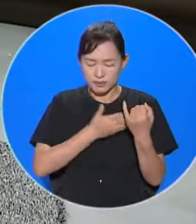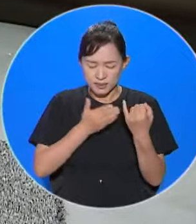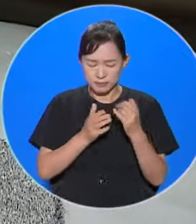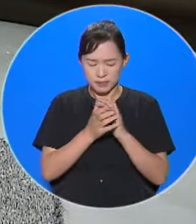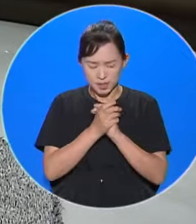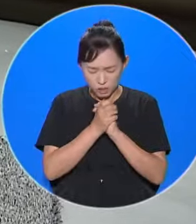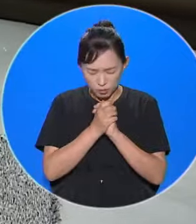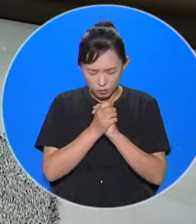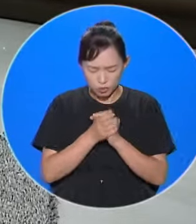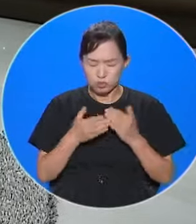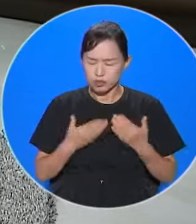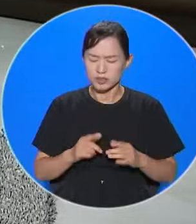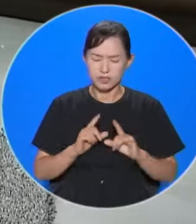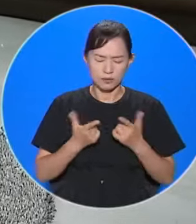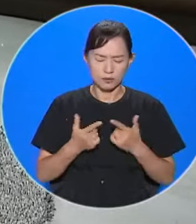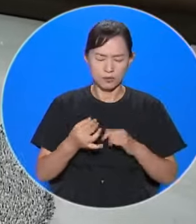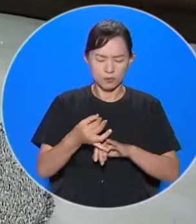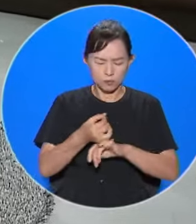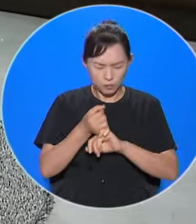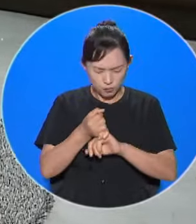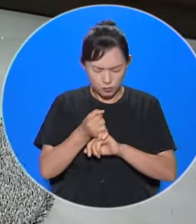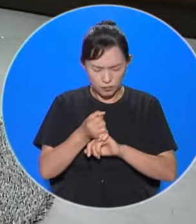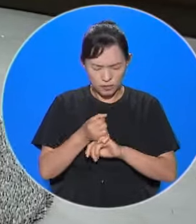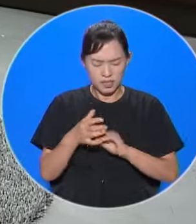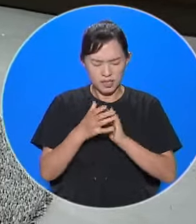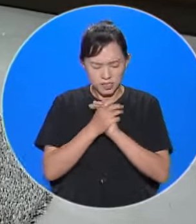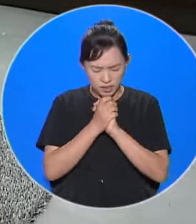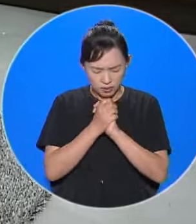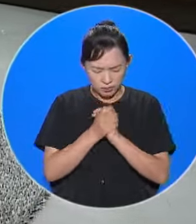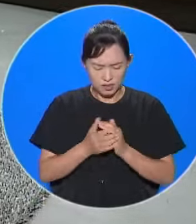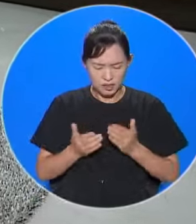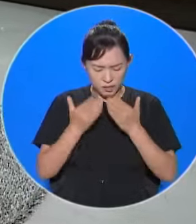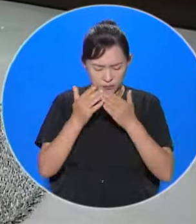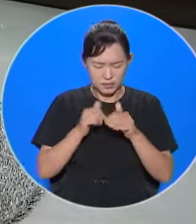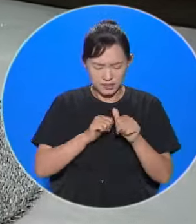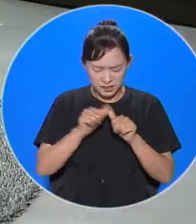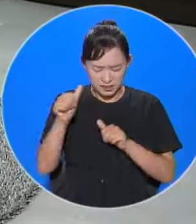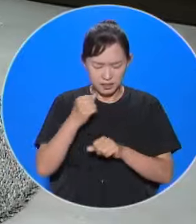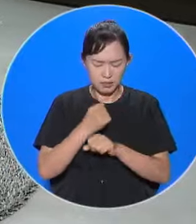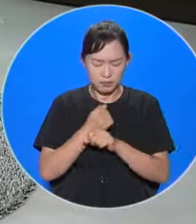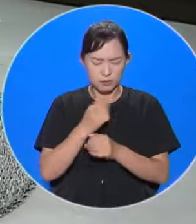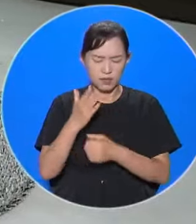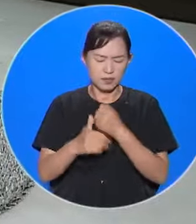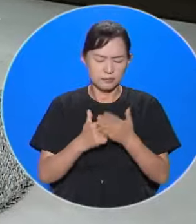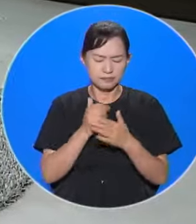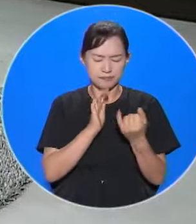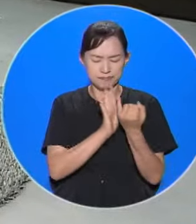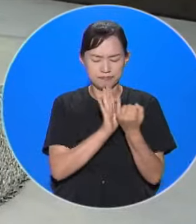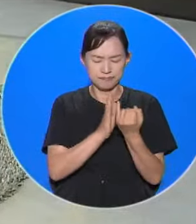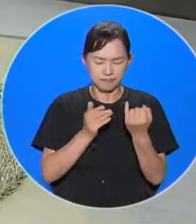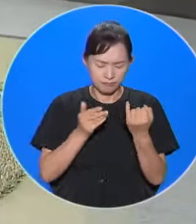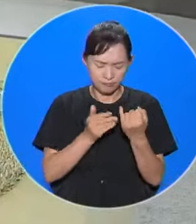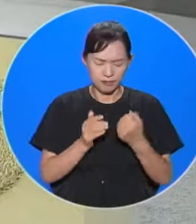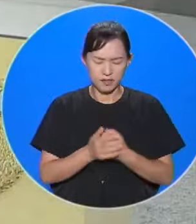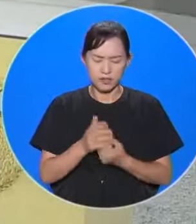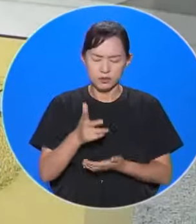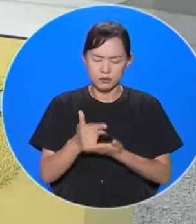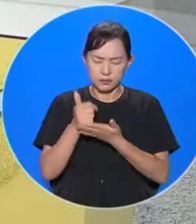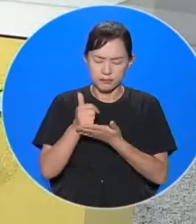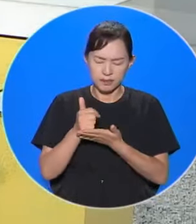기도하는 일을 쉬지 않게 해주시고 반드시 기도함으로 승리할 수 있도록 하나님 도와주시옵소서.